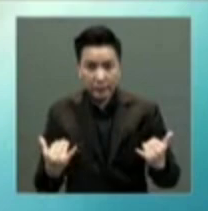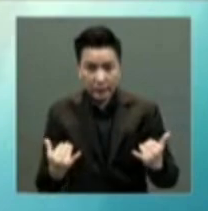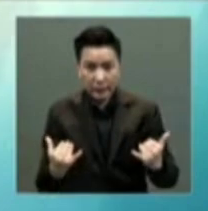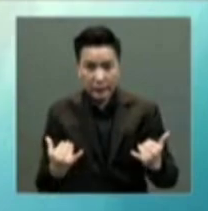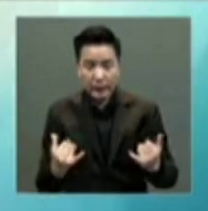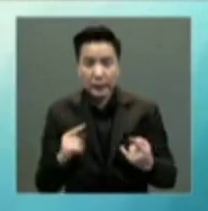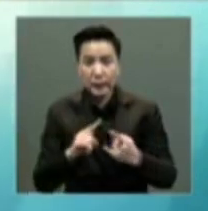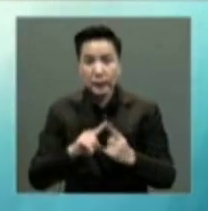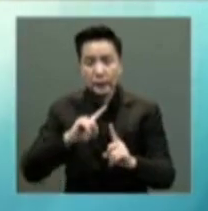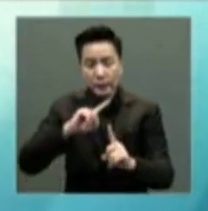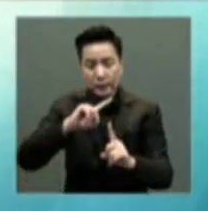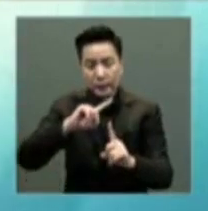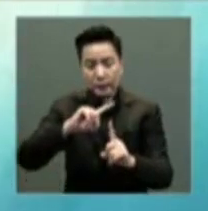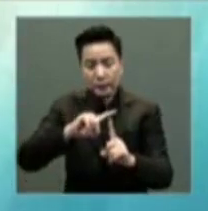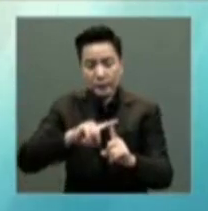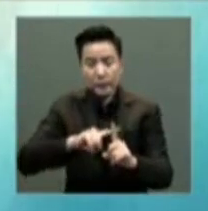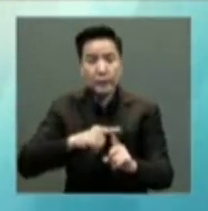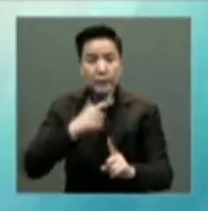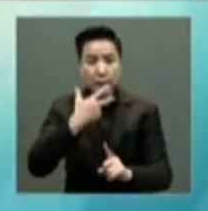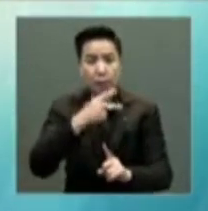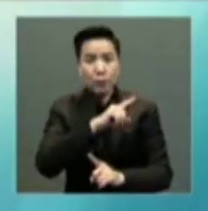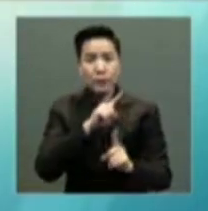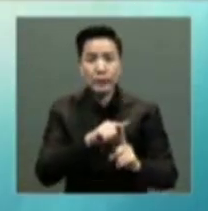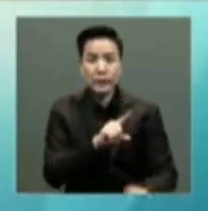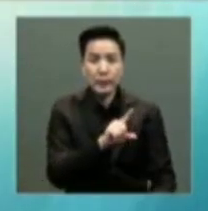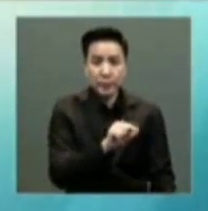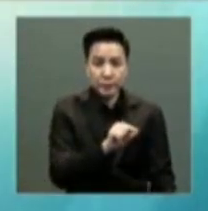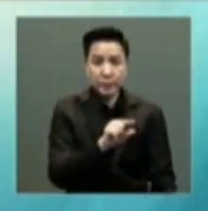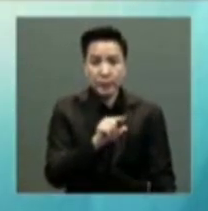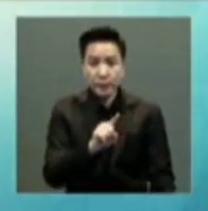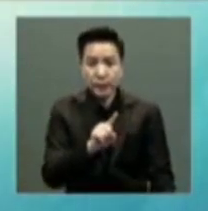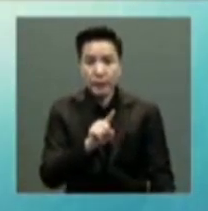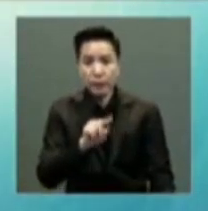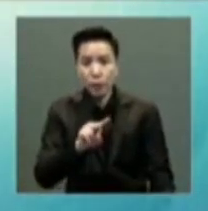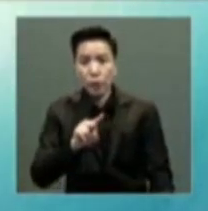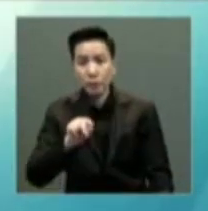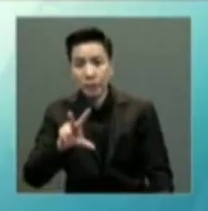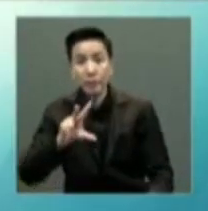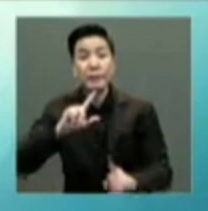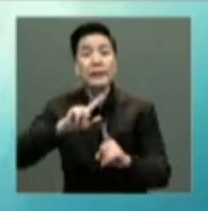ปีนาคมนะครับตอนนั้นกรณีที่กลุ่มคนกลับมาจากมาเลเซียคือพิธีทางศาสนานะครับแล้วก็พอกลับมาเสร็จก็จะมามีติดเชื้อกันในช่วงที่วันที่20 20 21 22 23ของเดือนมีนาคมเป็นกลุ่มก้อนขึ้นมานะครับแล้วจากนั้นไปก็ก็ยังแสดงอาการต่อเนื่องกันไปนะครับจนกระทั่งถึงวันที่นู่นนะฮะต้นเดือนของเมษายนแล้วก็มีกลุ่มก็ในกลุ่มหนึ่งก็คือไปงานทางศาสนาที่ที่อินโดนีเซียและปากีสถานก็เลยทำให้จำนวนของคนพุ่งขึ้นมาเรื่อยๆอย่างที่ว่านี้เพราะฉะนั้นเชื่อมโยงต้องขอประทานโทษนะครับว่าเชื่อมโยงตรงนี้เป็นทางการแพทย์ไม่ได้เป็นเชื่อมโยงเพื่อที่จะมีมีอะไรอย่างอื่นนะครับเราเอามานั่งคุยกันเพราะว่าที่เราคุยกันในกระทั่งประเพณีสงกรานต์ของไทยนะครับ